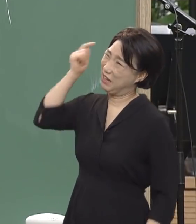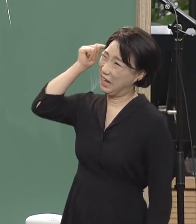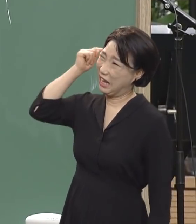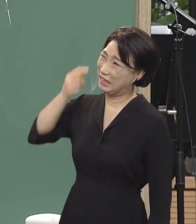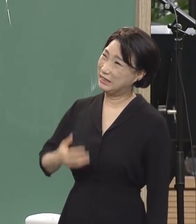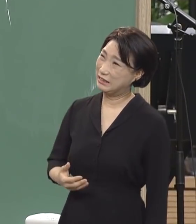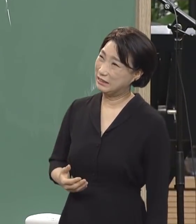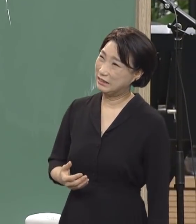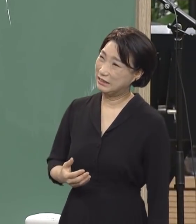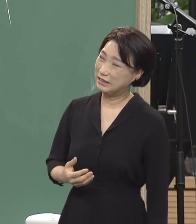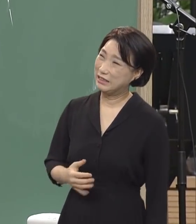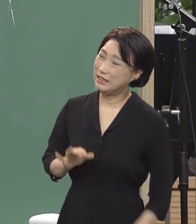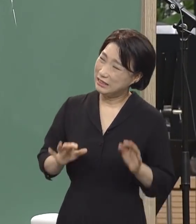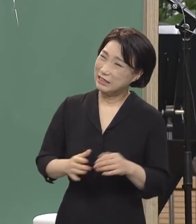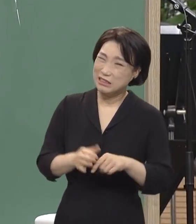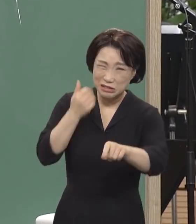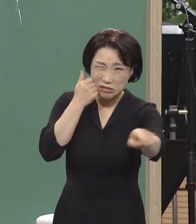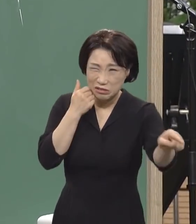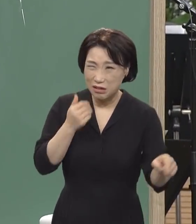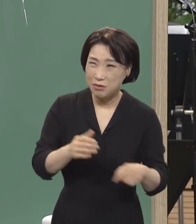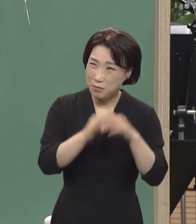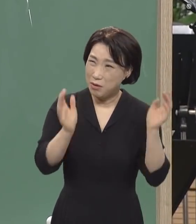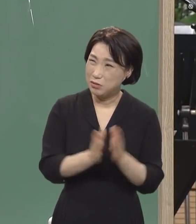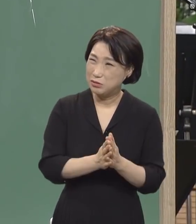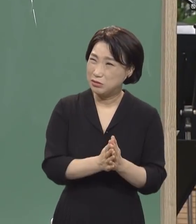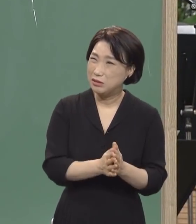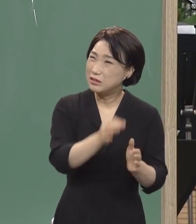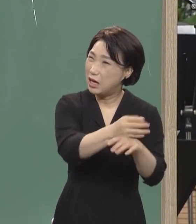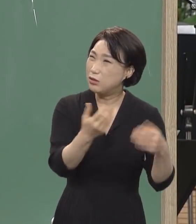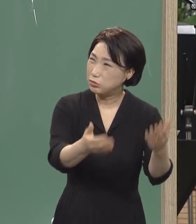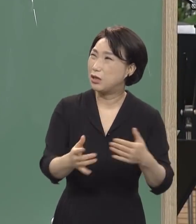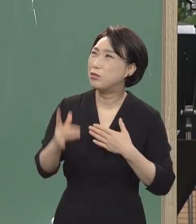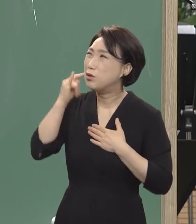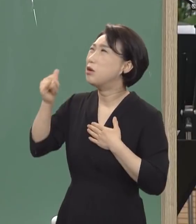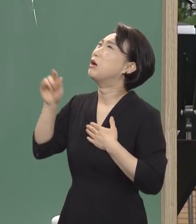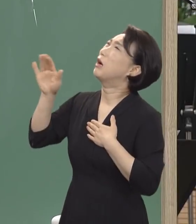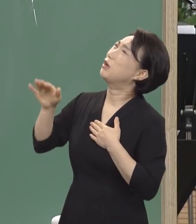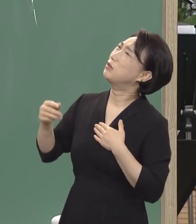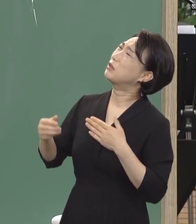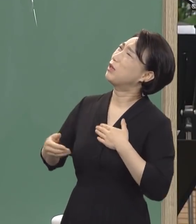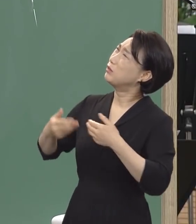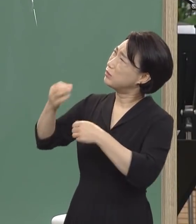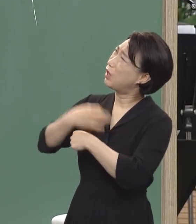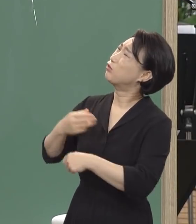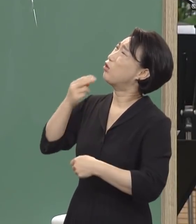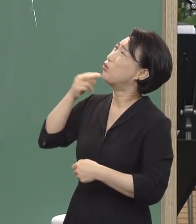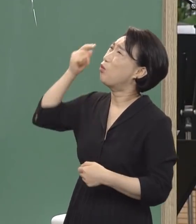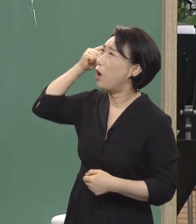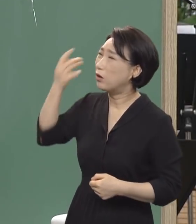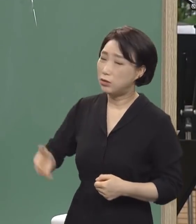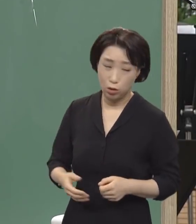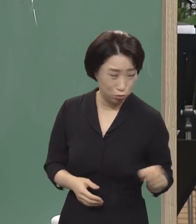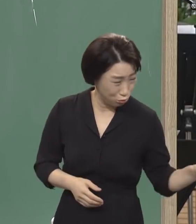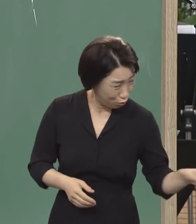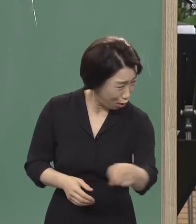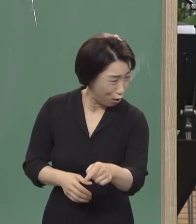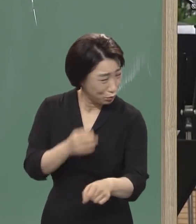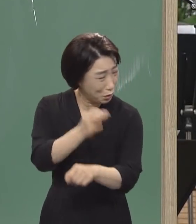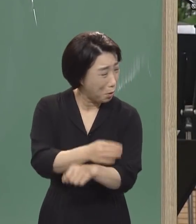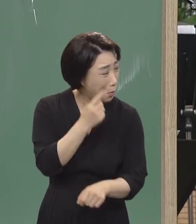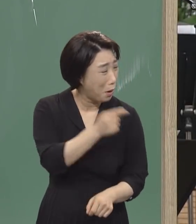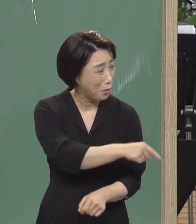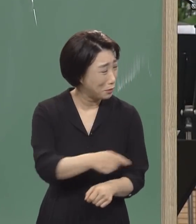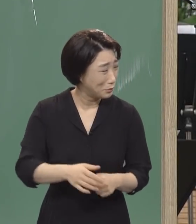왜 다른 사람은 다 해달라 해주는데 우리 부모는 이런 것도 안 해주는 거야. 네가 어디에 부모가